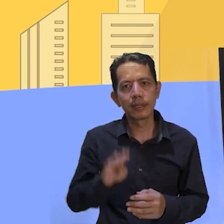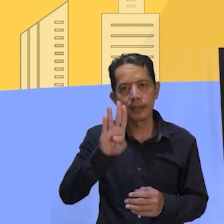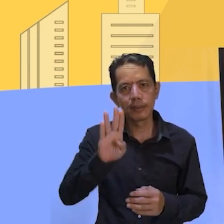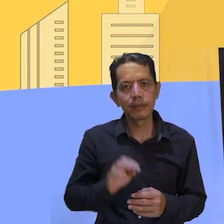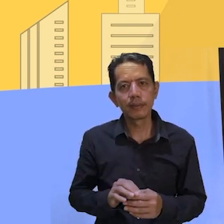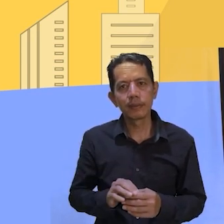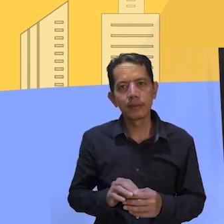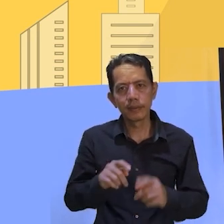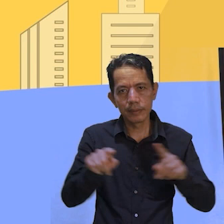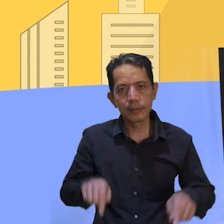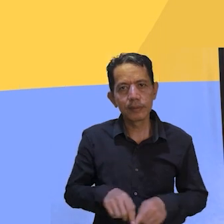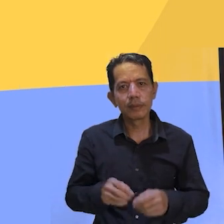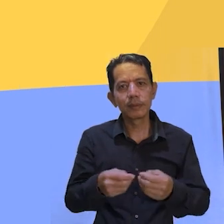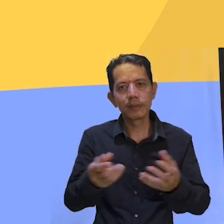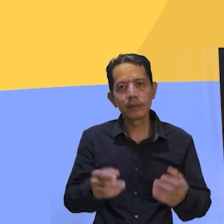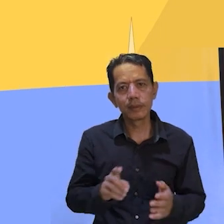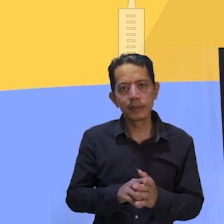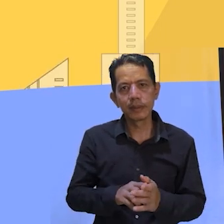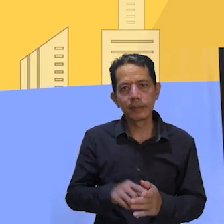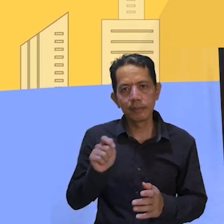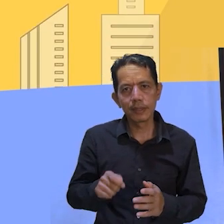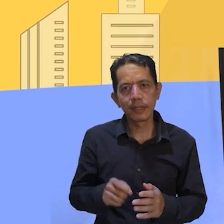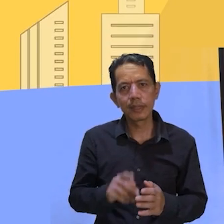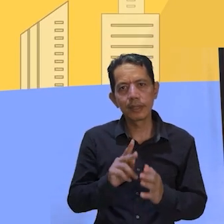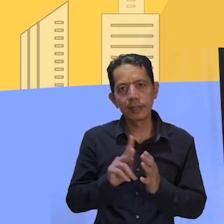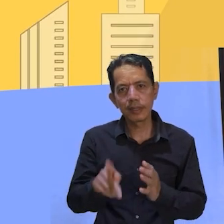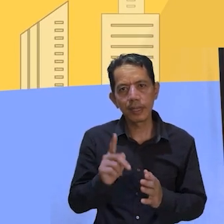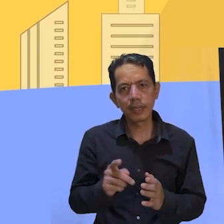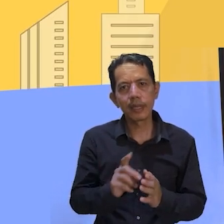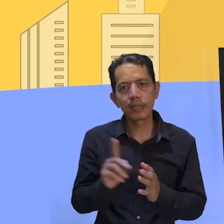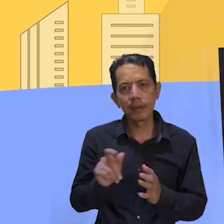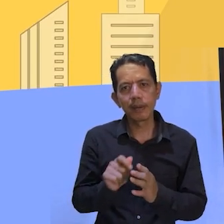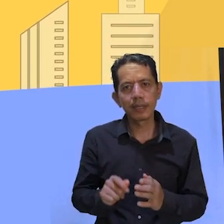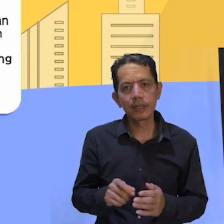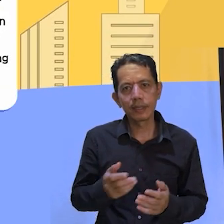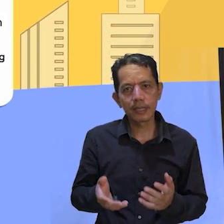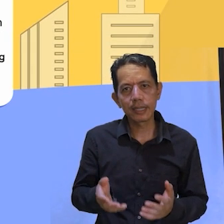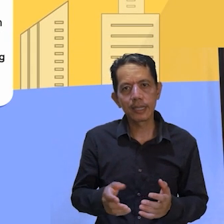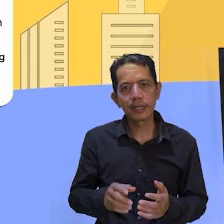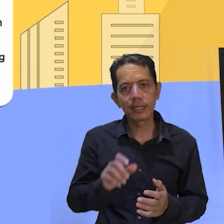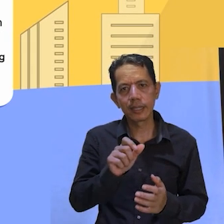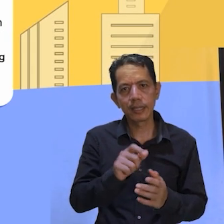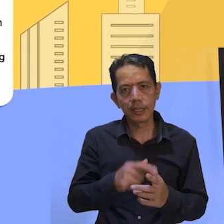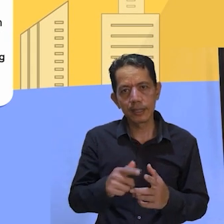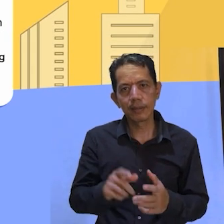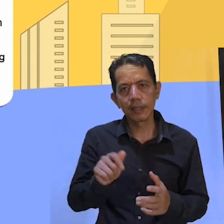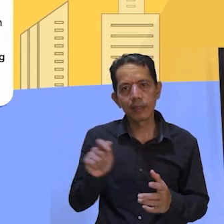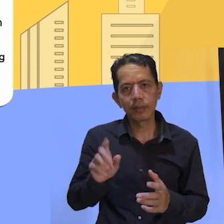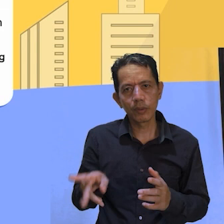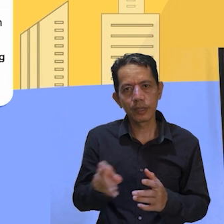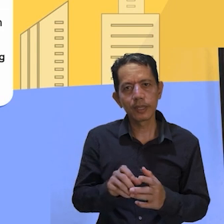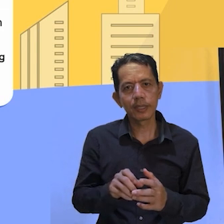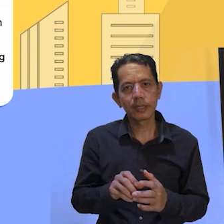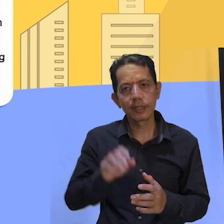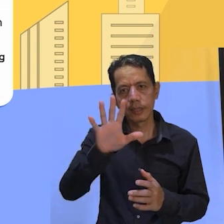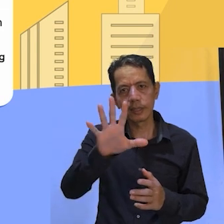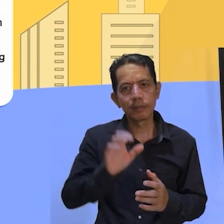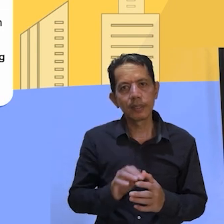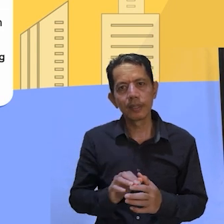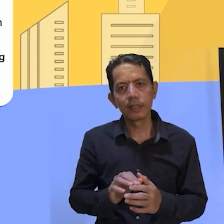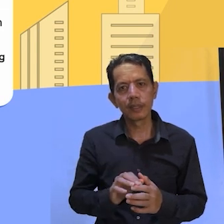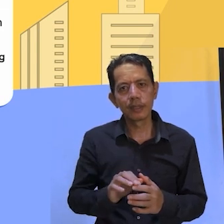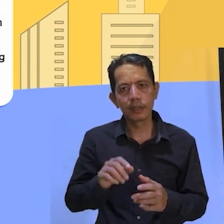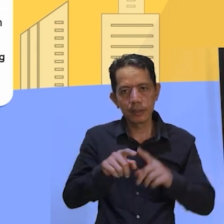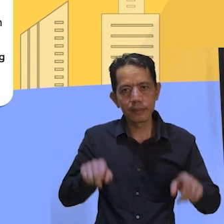dipidana karena kealpaan ringan atau alasan politik. 5. Surat keterangan tidak